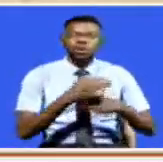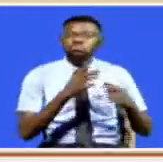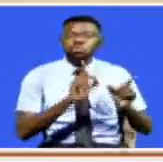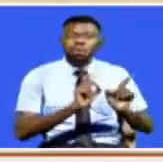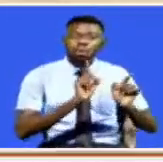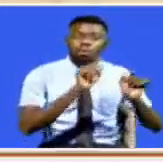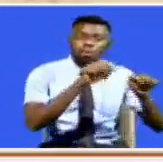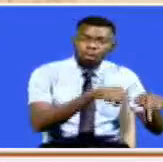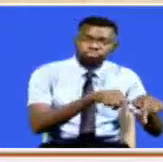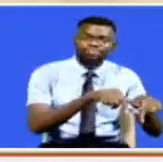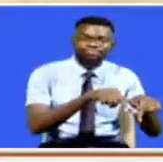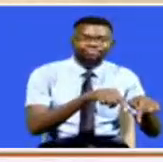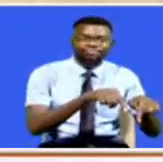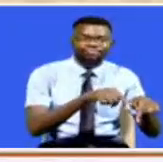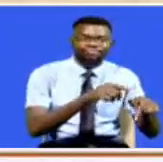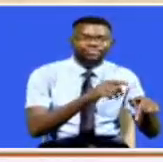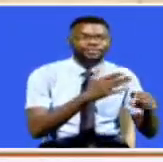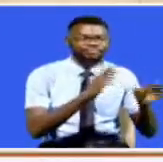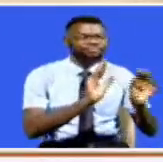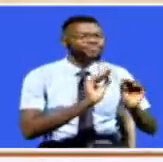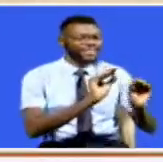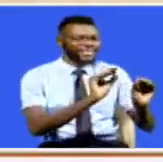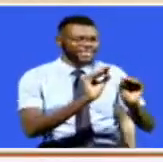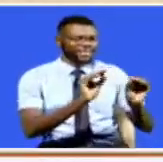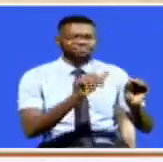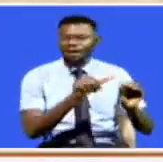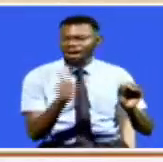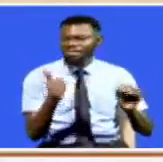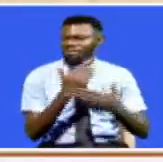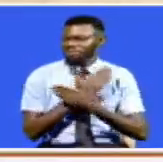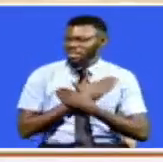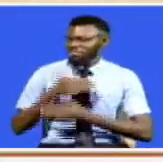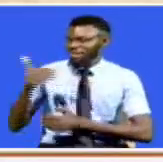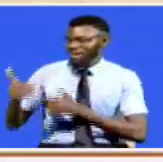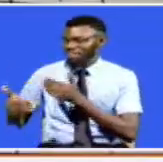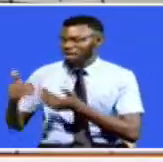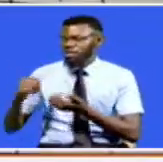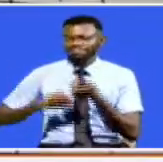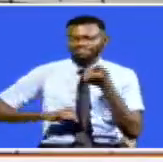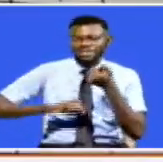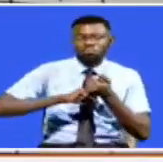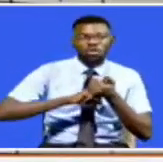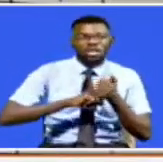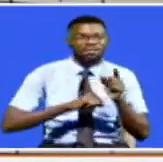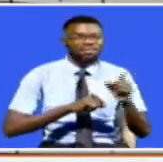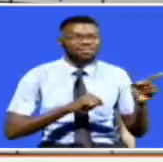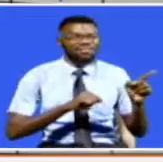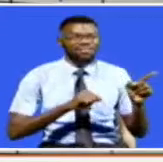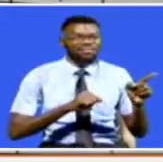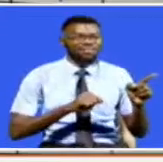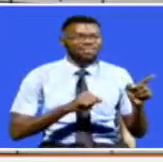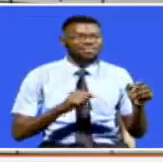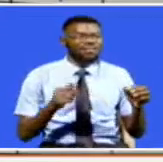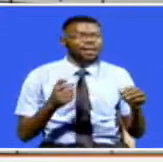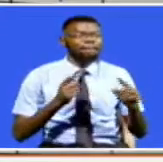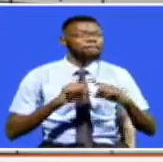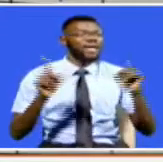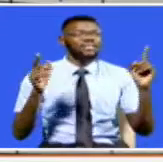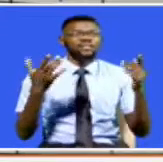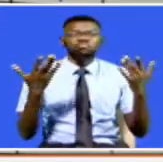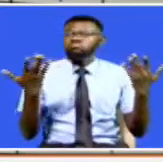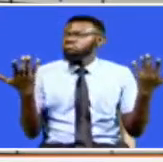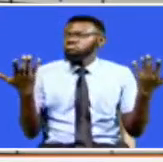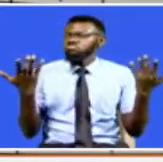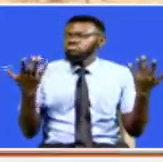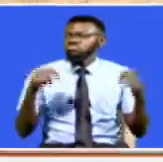tu endapo wenzao watawasaidia kusukuma gurudumu gumu la masomo bila usaidizi wowote kutoka kwa wakuzaji